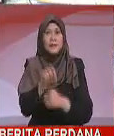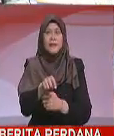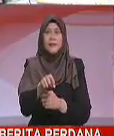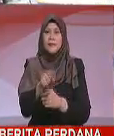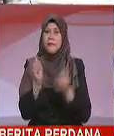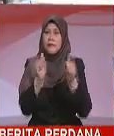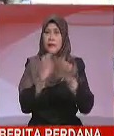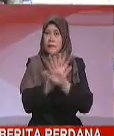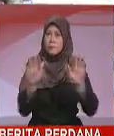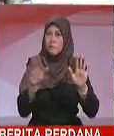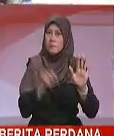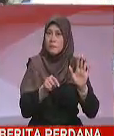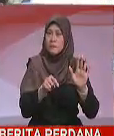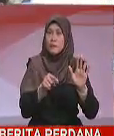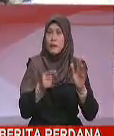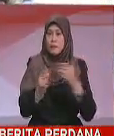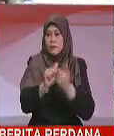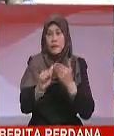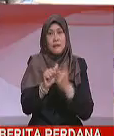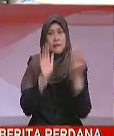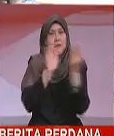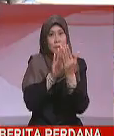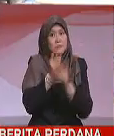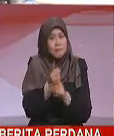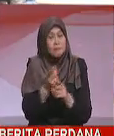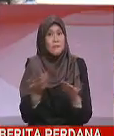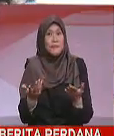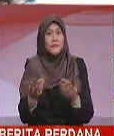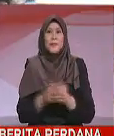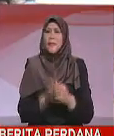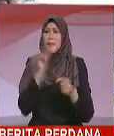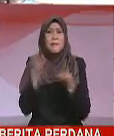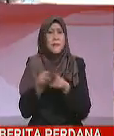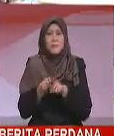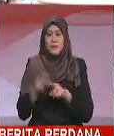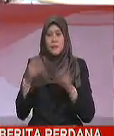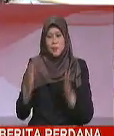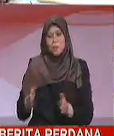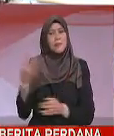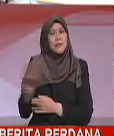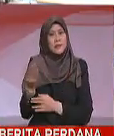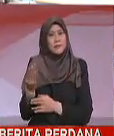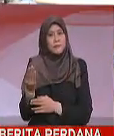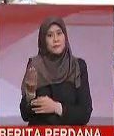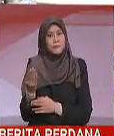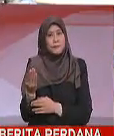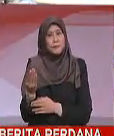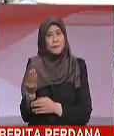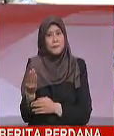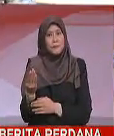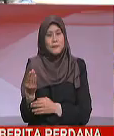the frontliner, those are frontliner facing the dangerous. Tak suka kita biasa punya orang